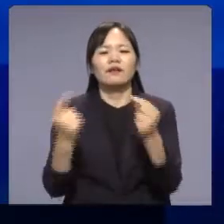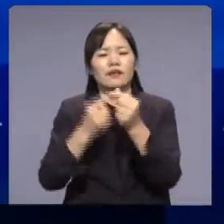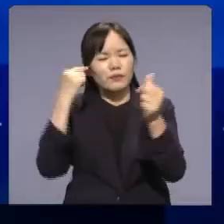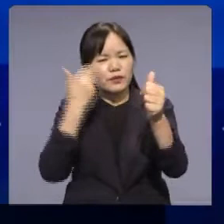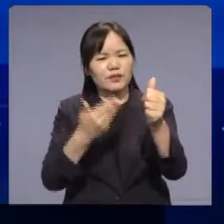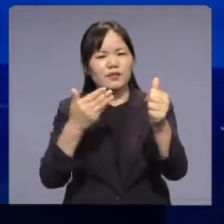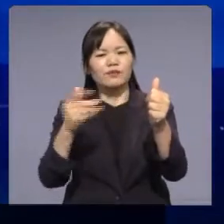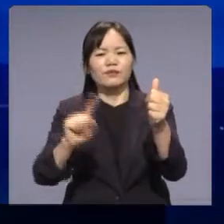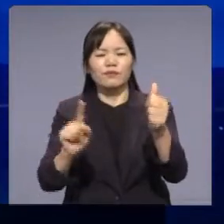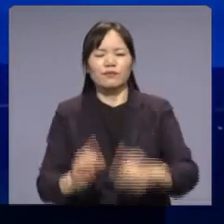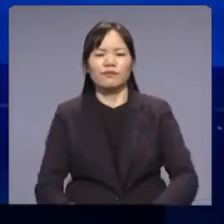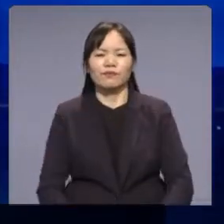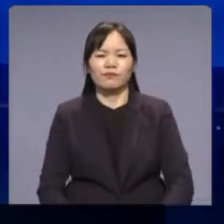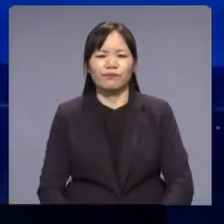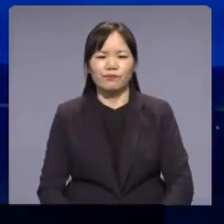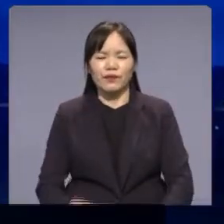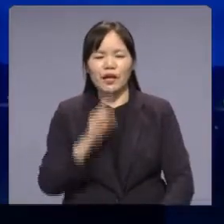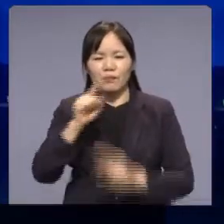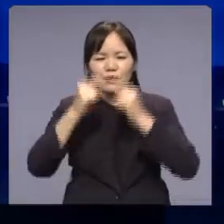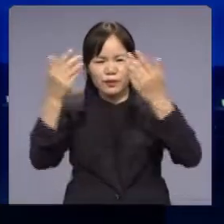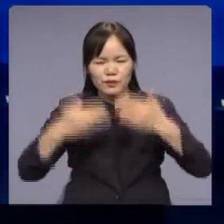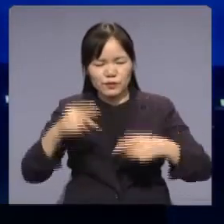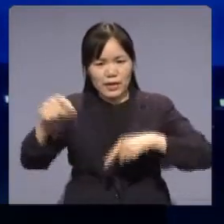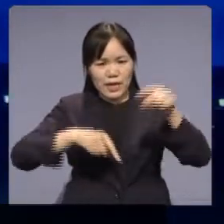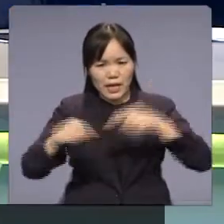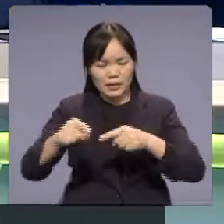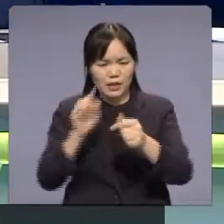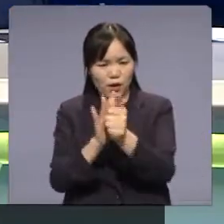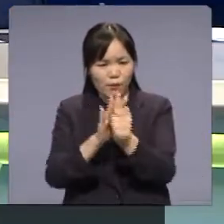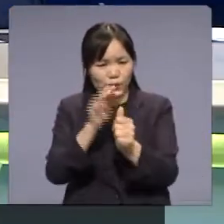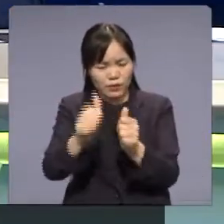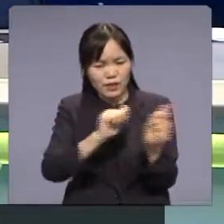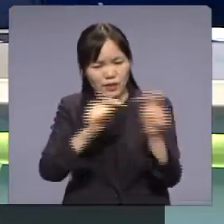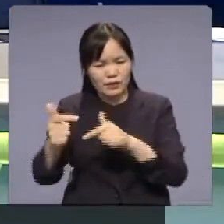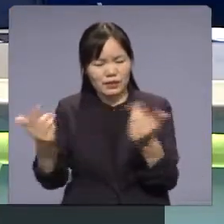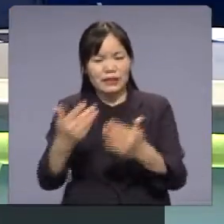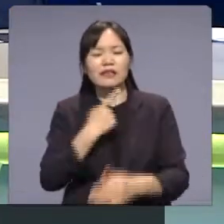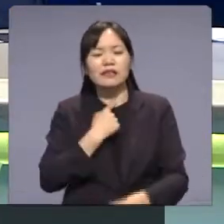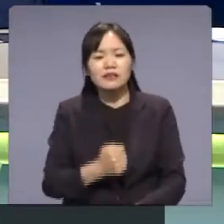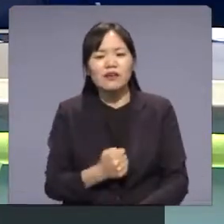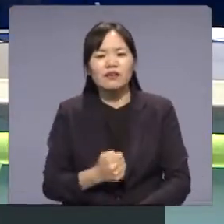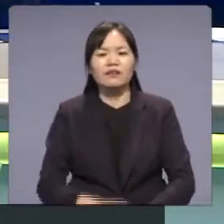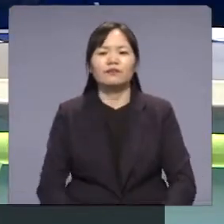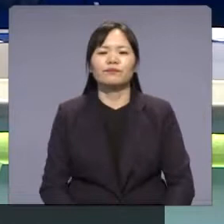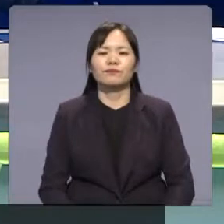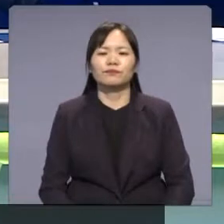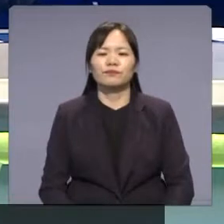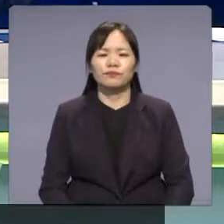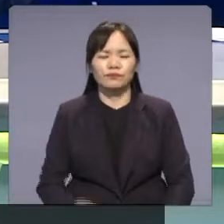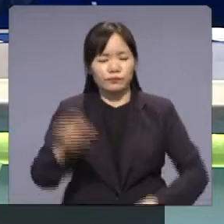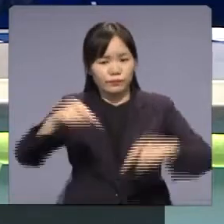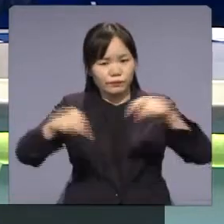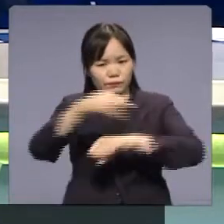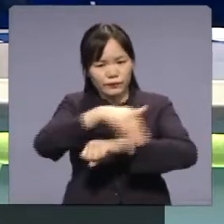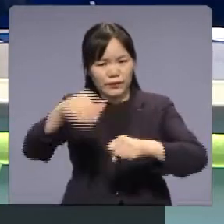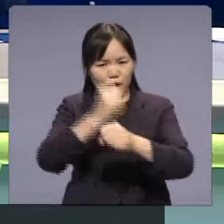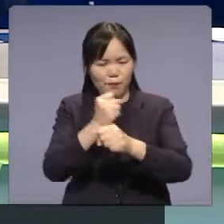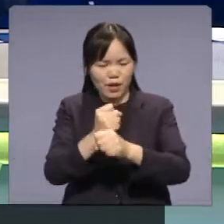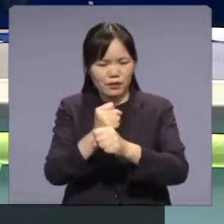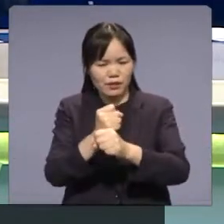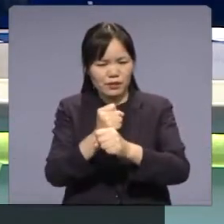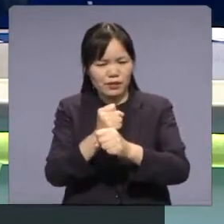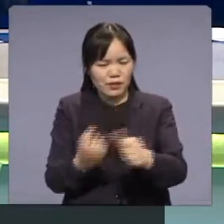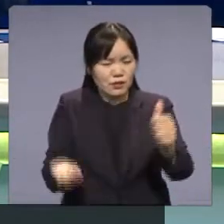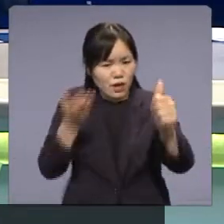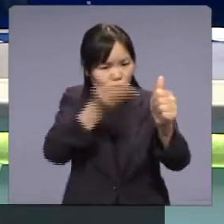이 질문 좀 드려볼게요. 방금 말씀하신 뭐 행정관, 보좌관 이런 얘기 하셨는데 뭔가 어떤 정책을 만들어서 올리는 일을